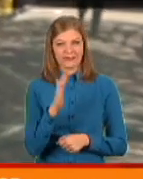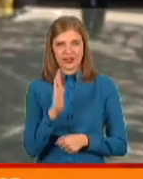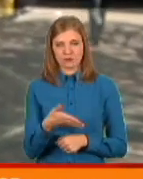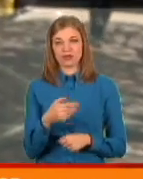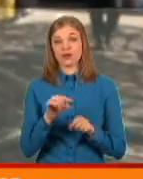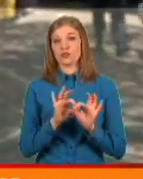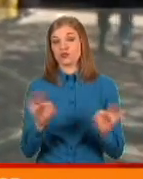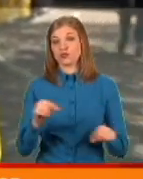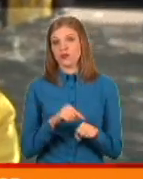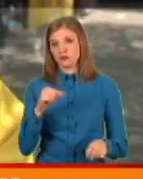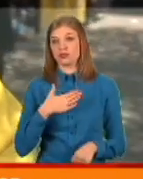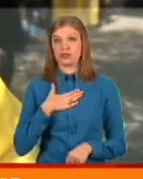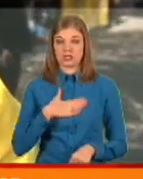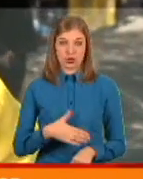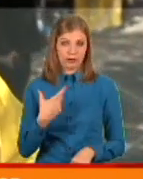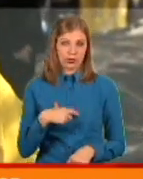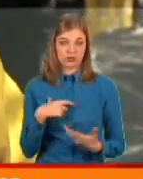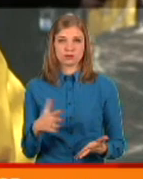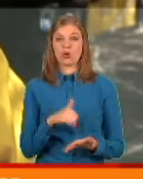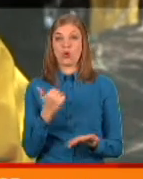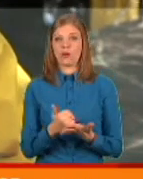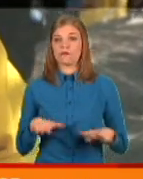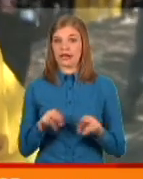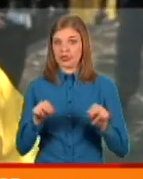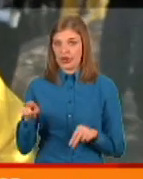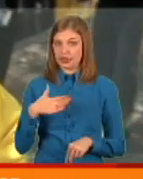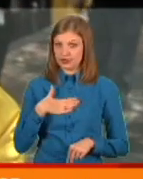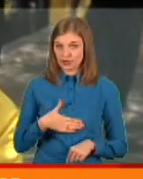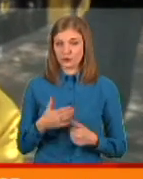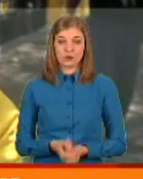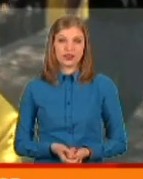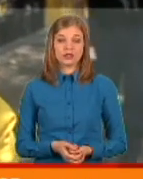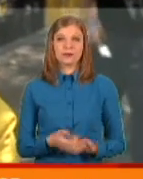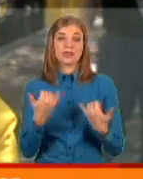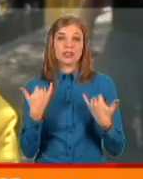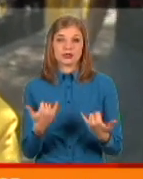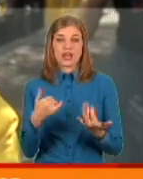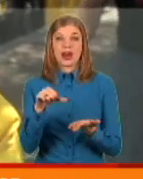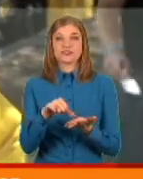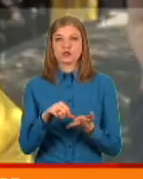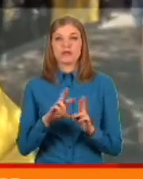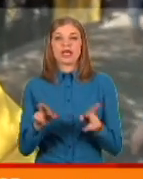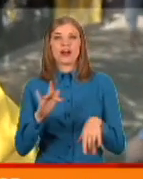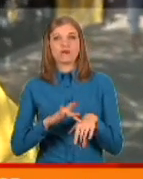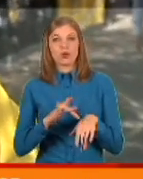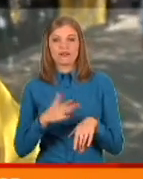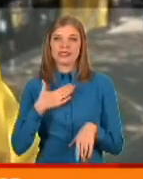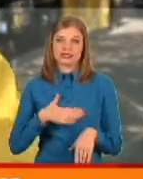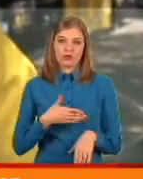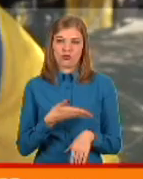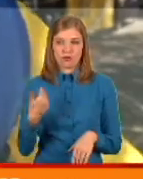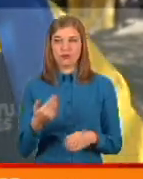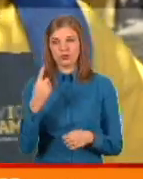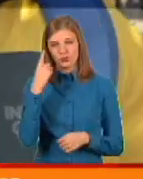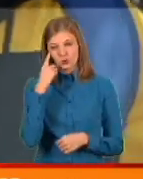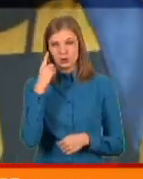відчуття, задоволений собою. Наш тренер задоволений мною. Зараз розпитаю, як болівальники, чи задоволені мною.